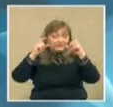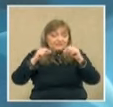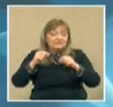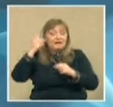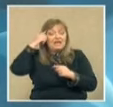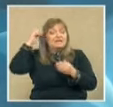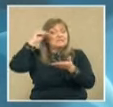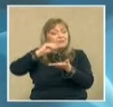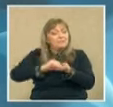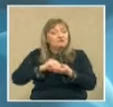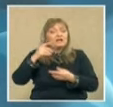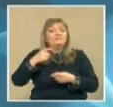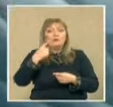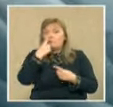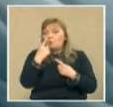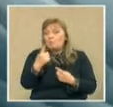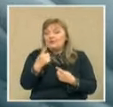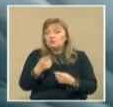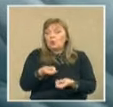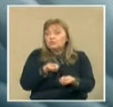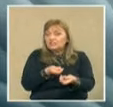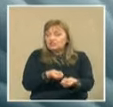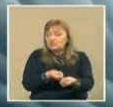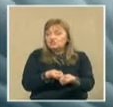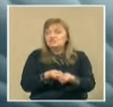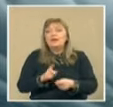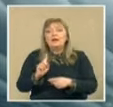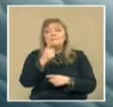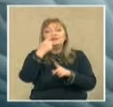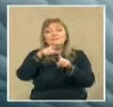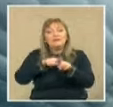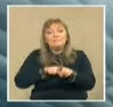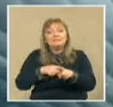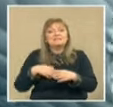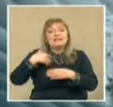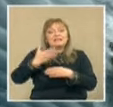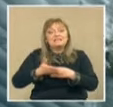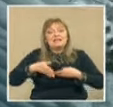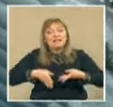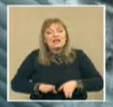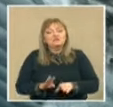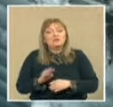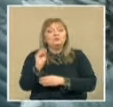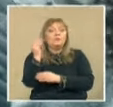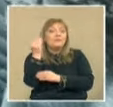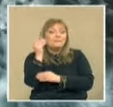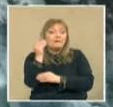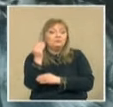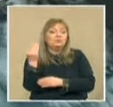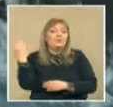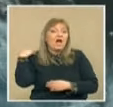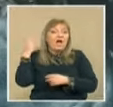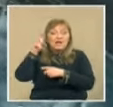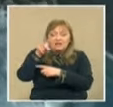Христов запечатва моменти от родителските грижи в първите месеци след раждането на бебето на гърбатия кит. Бебетата, като пораснат,